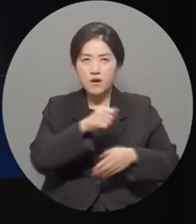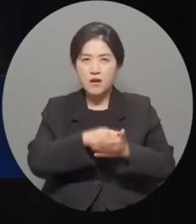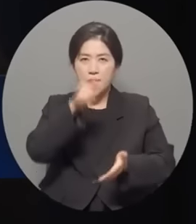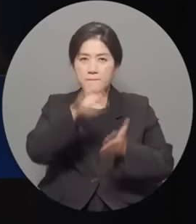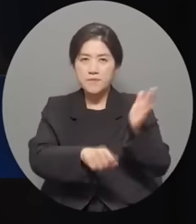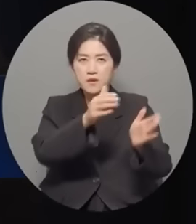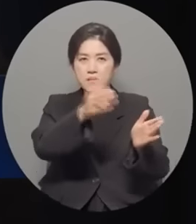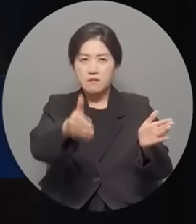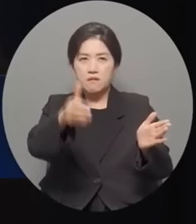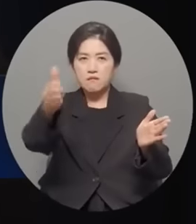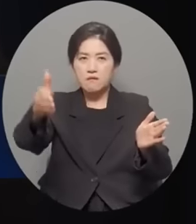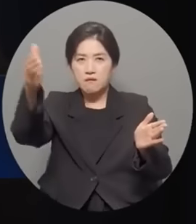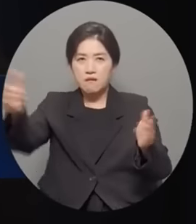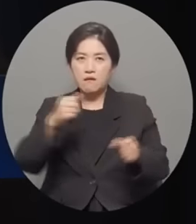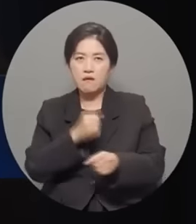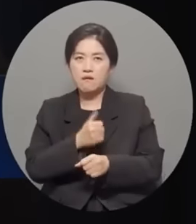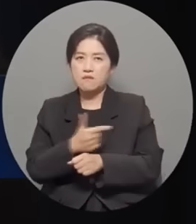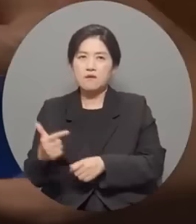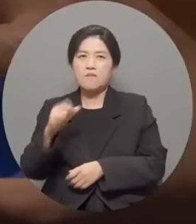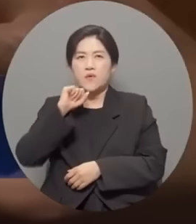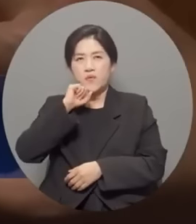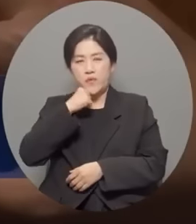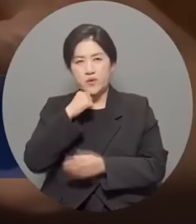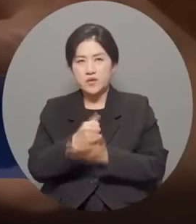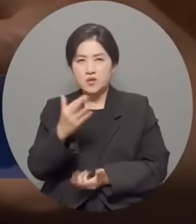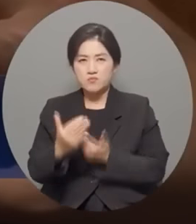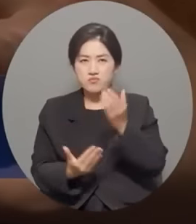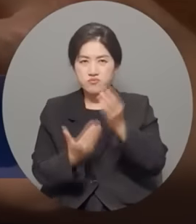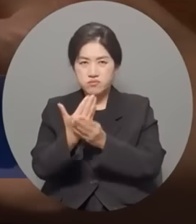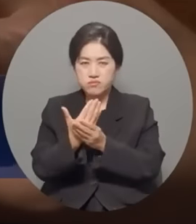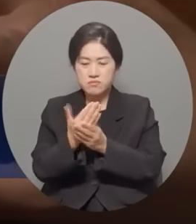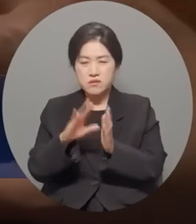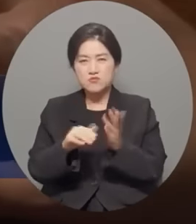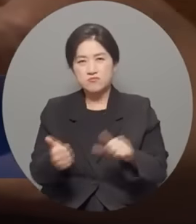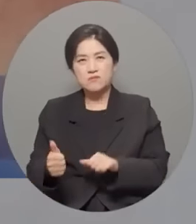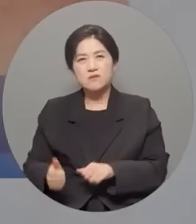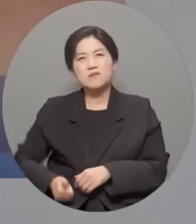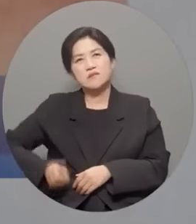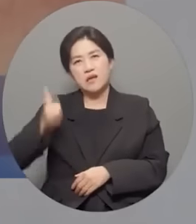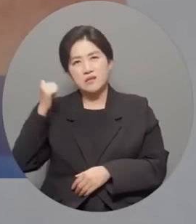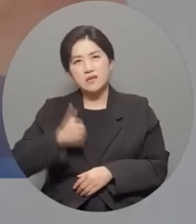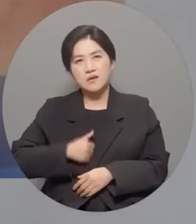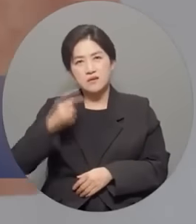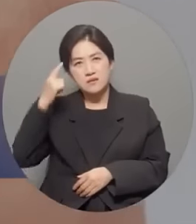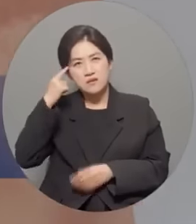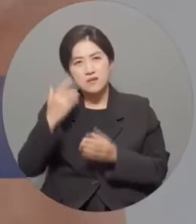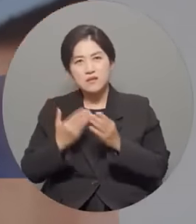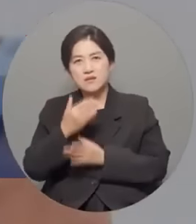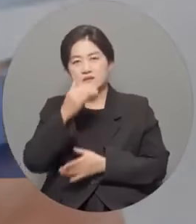연장해야 하니까 너무 어려웠어요 불났을 때 죽었으면 좋겠다 그렇게 또